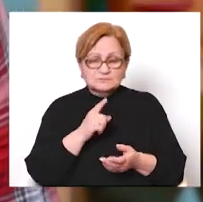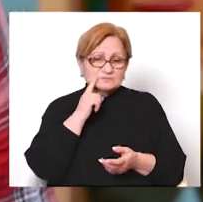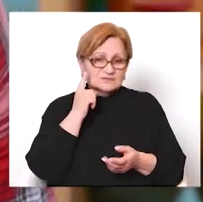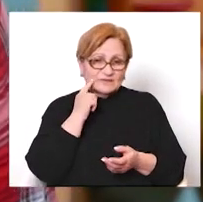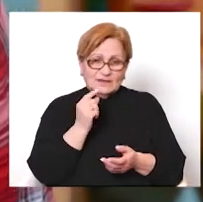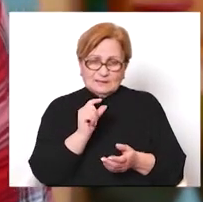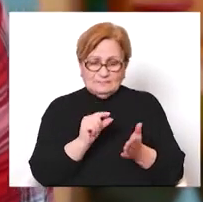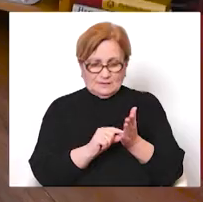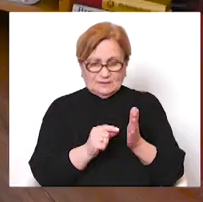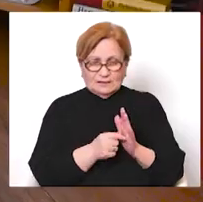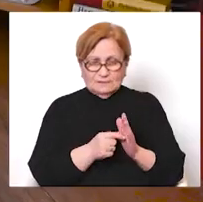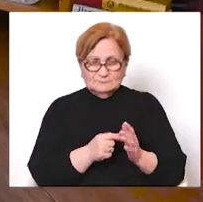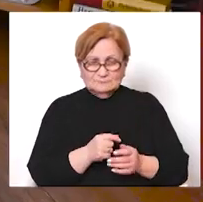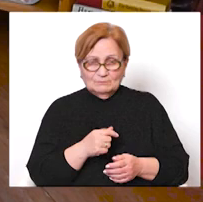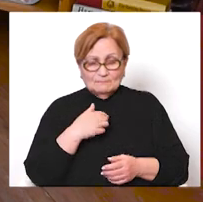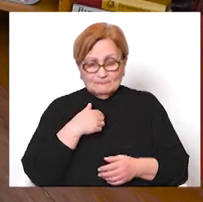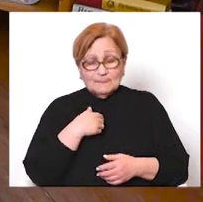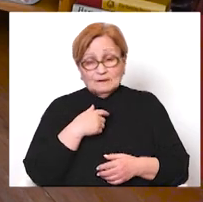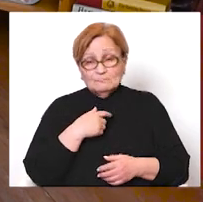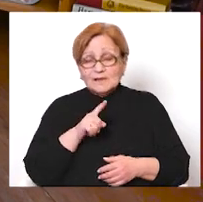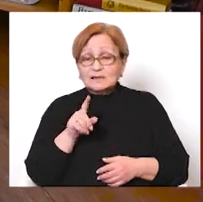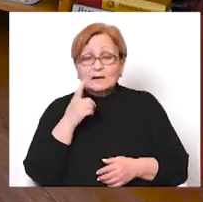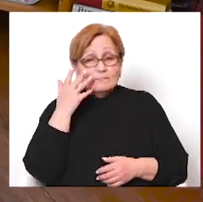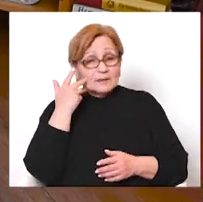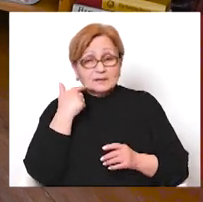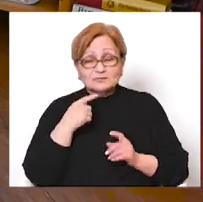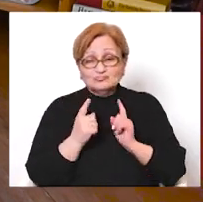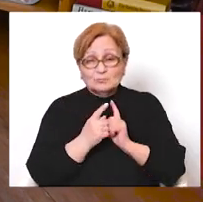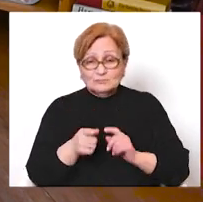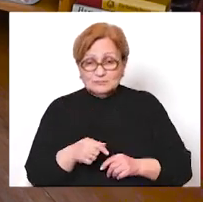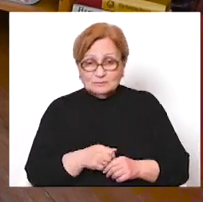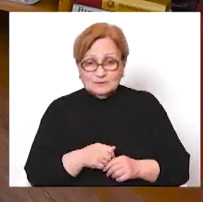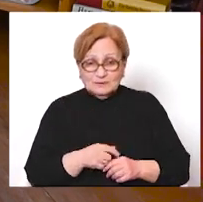ოთხკუთხედები. ეხლა მეც გავაგორებ, ხო? მეც რომ ვიცოდე რა შევაგროვო. მოდი.